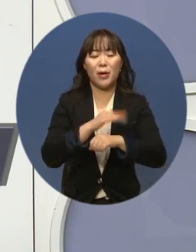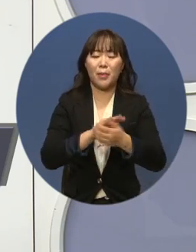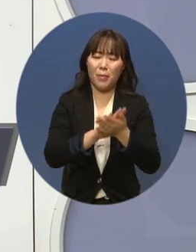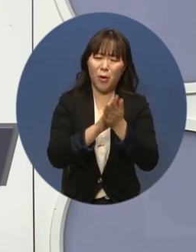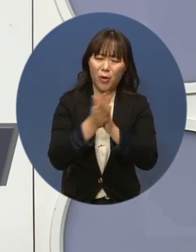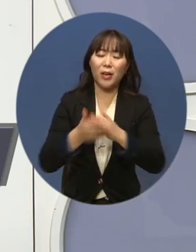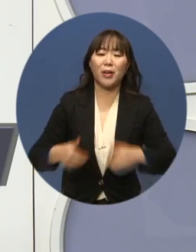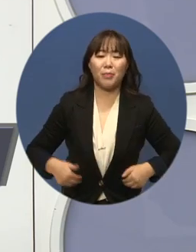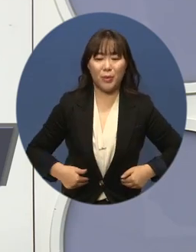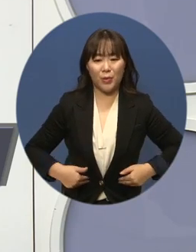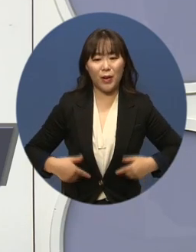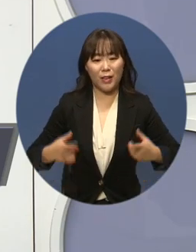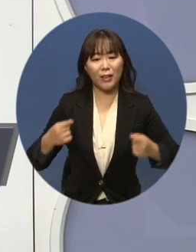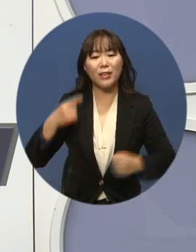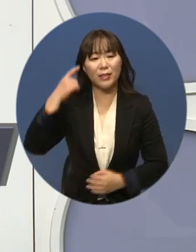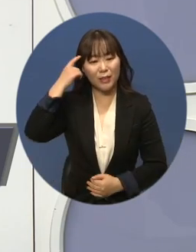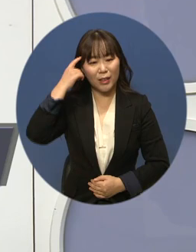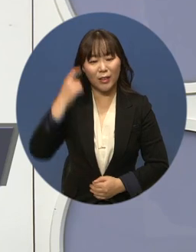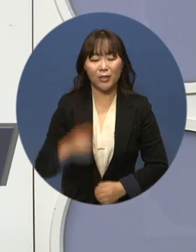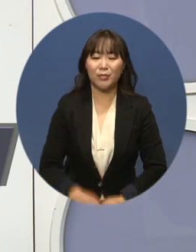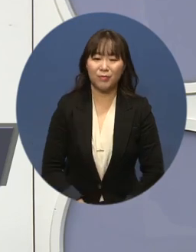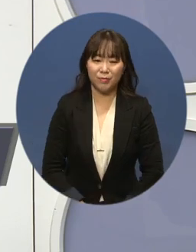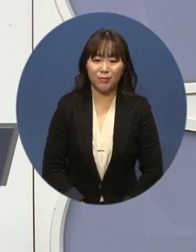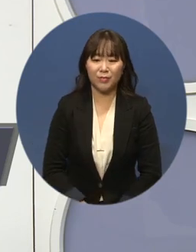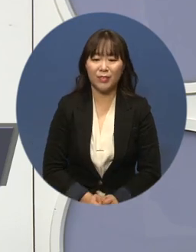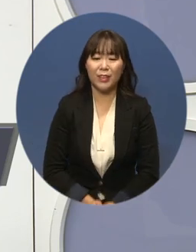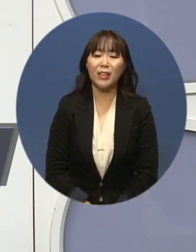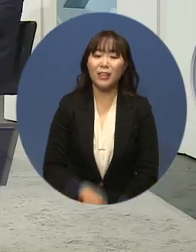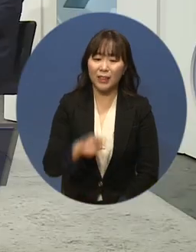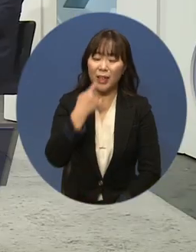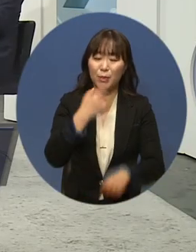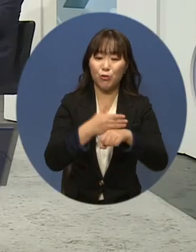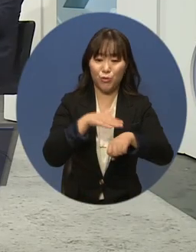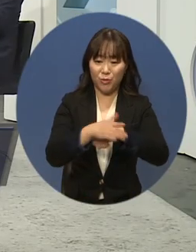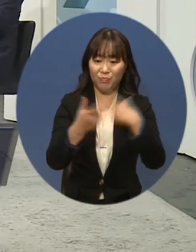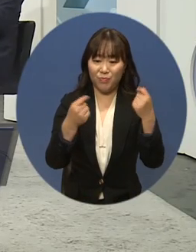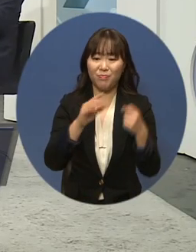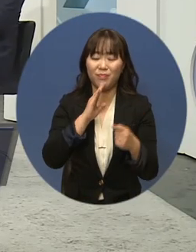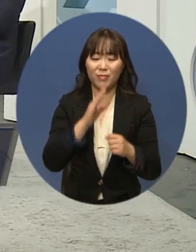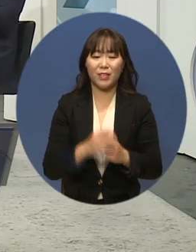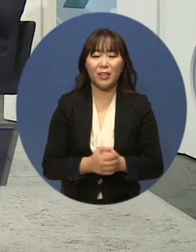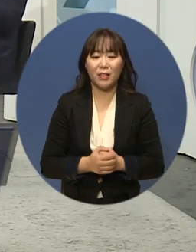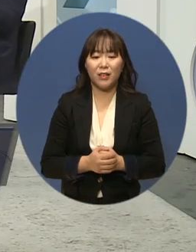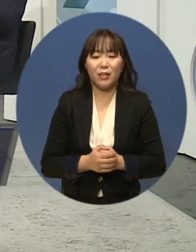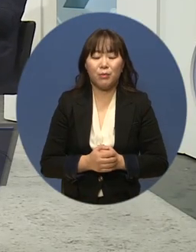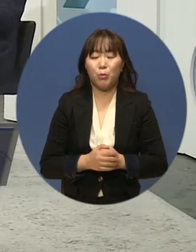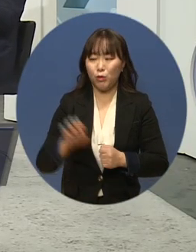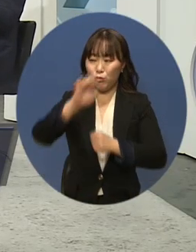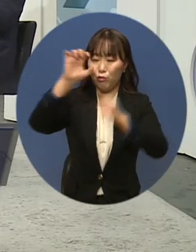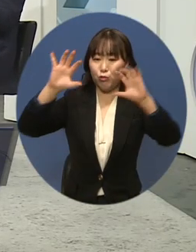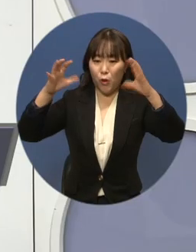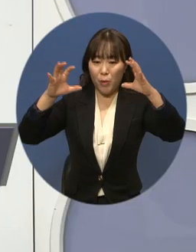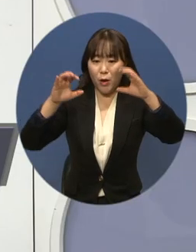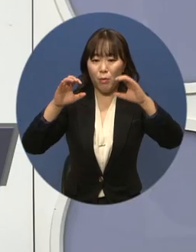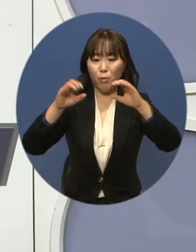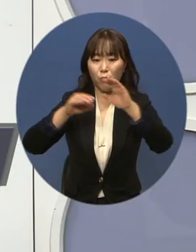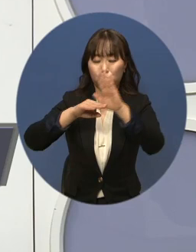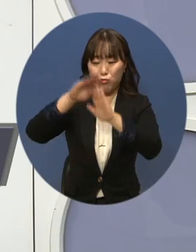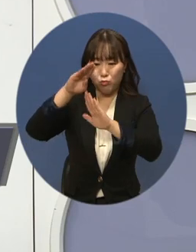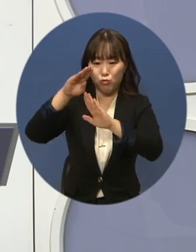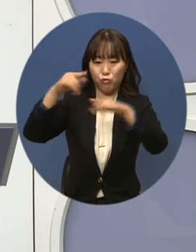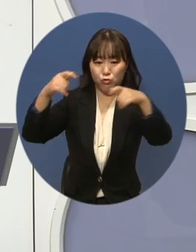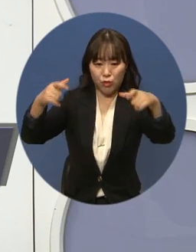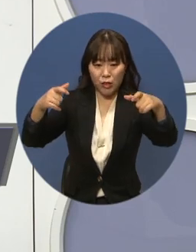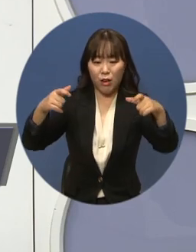시대가 전환돼야 되지 않을까 이런 생각을 해보거든요. 그게 민주주의죠. 예, 그런 측면에서 이제 유럽의 뭐 북구나